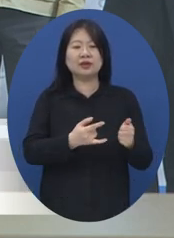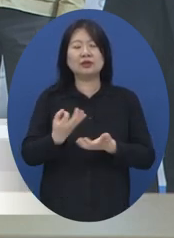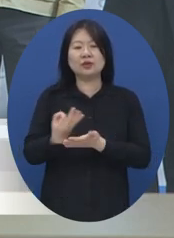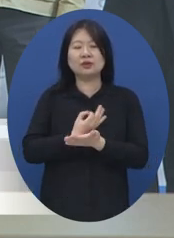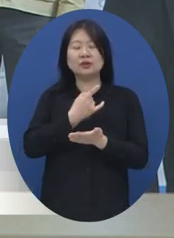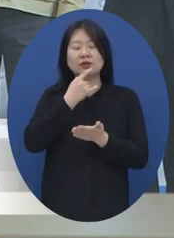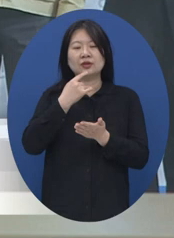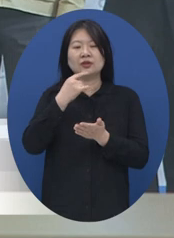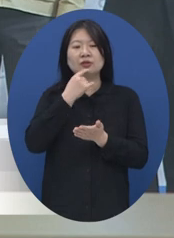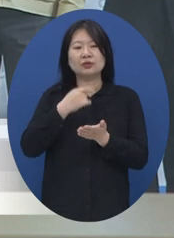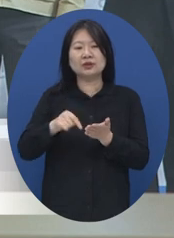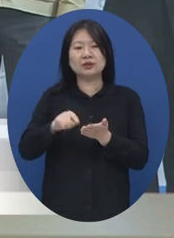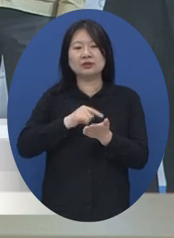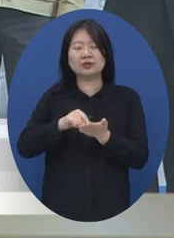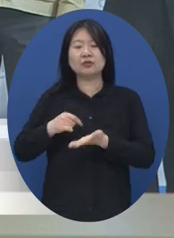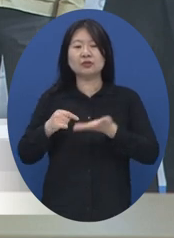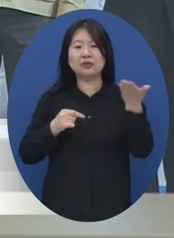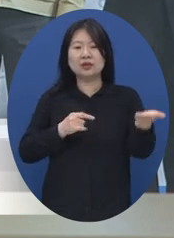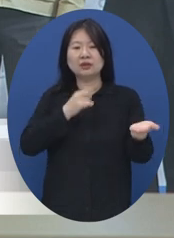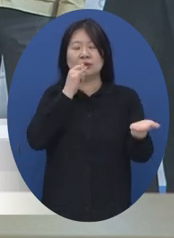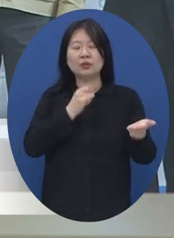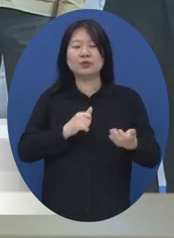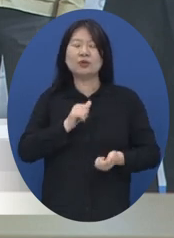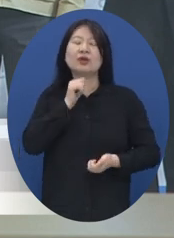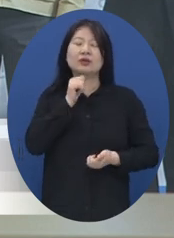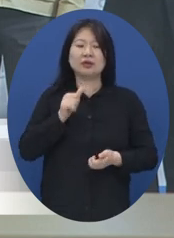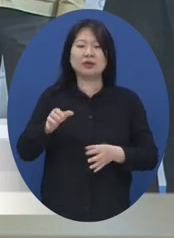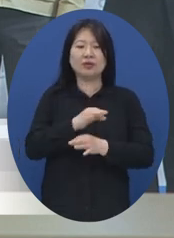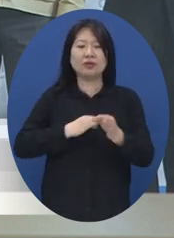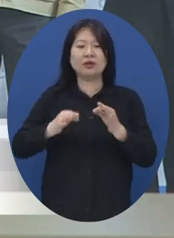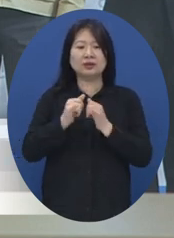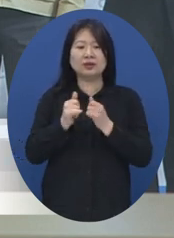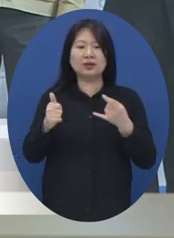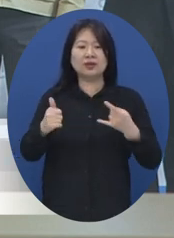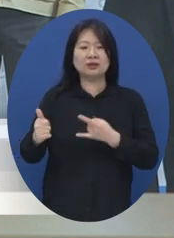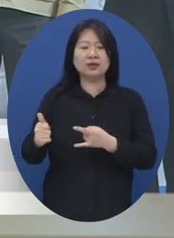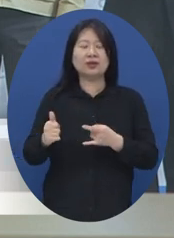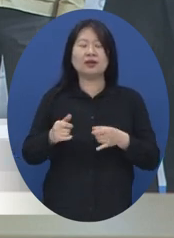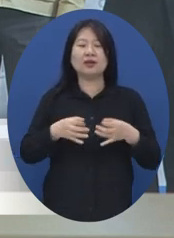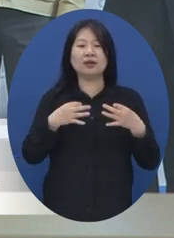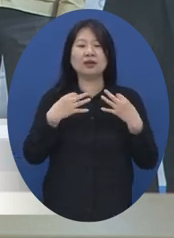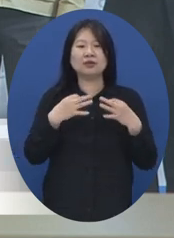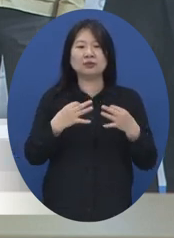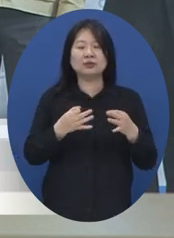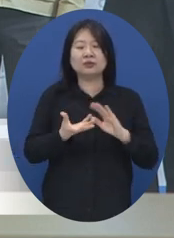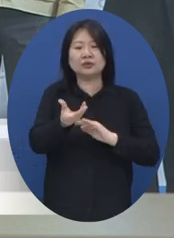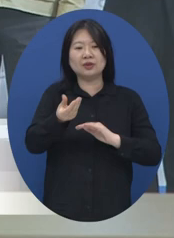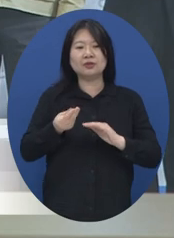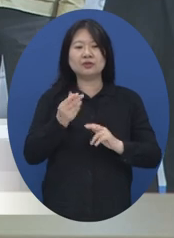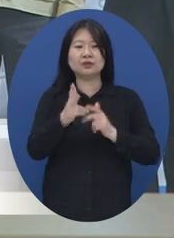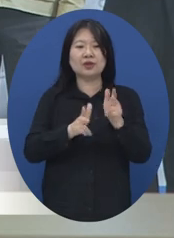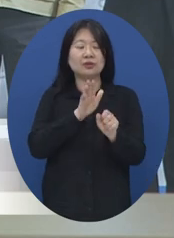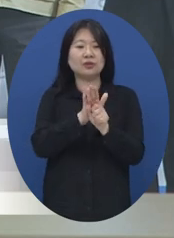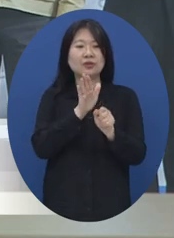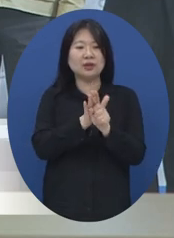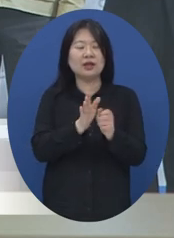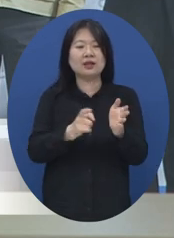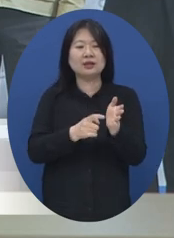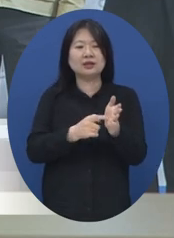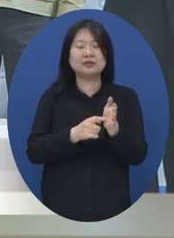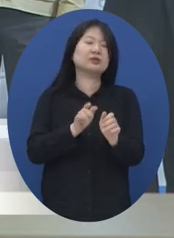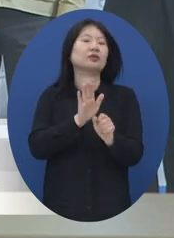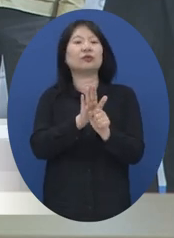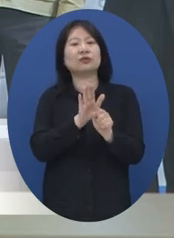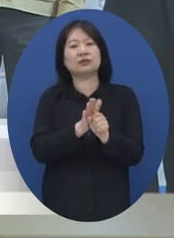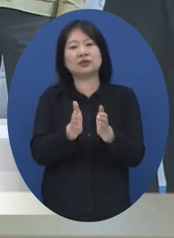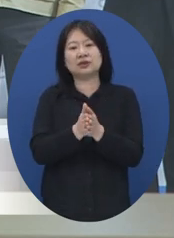소득 손실 보상금을 지급하고 영세 사업자에게 특별 경영 자금과 대출 자금 보증을 하는 등 긴급 지원에 나섰습니다.